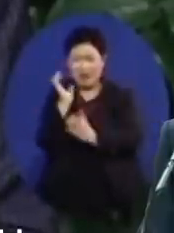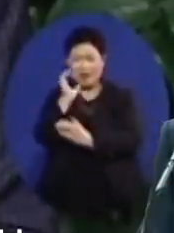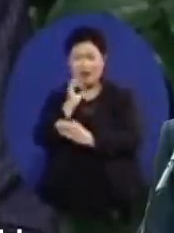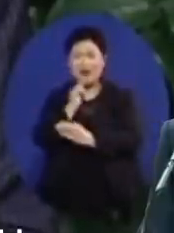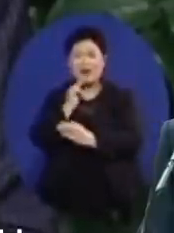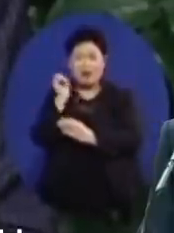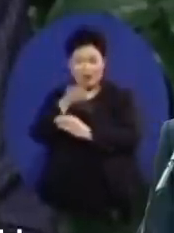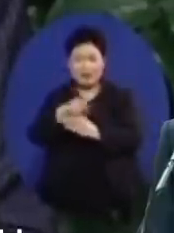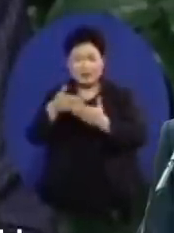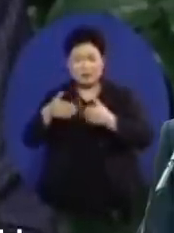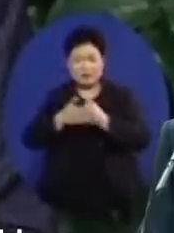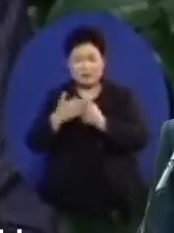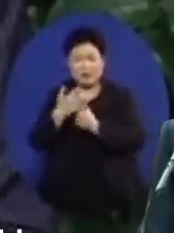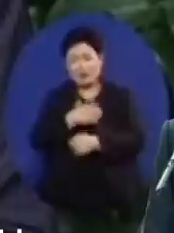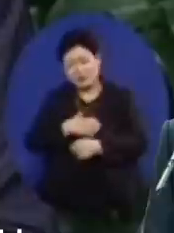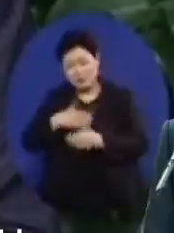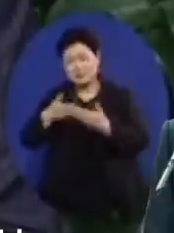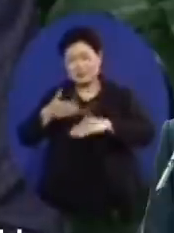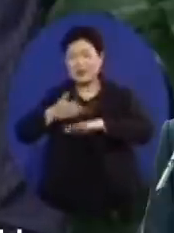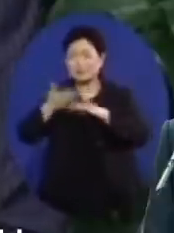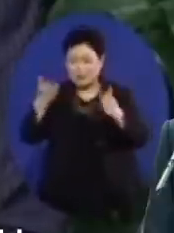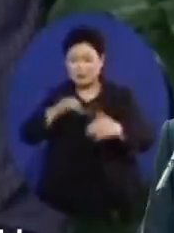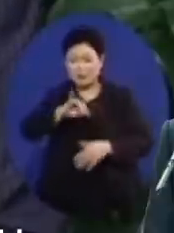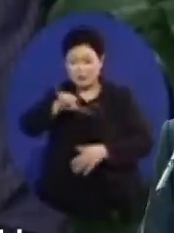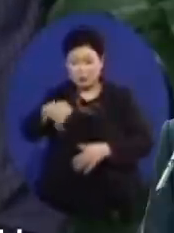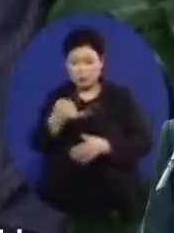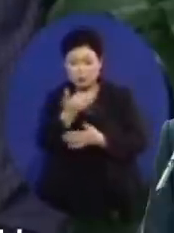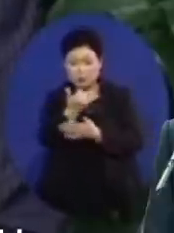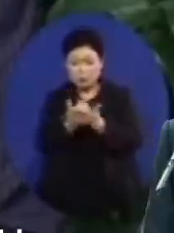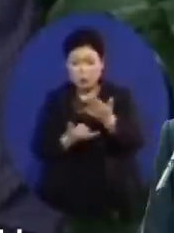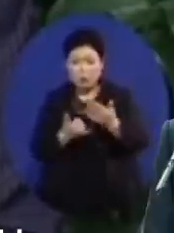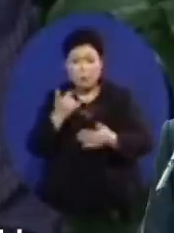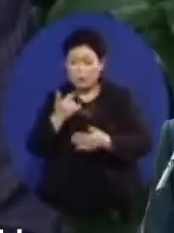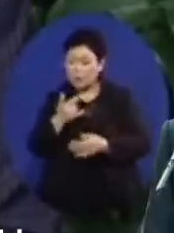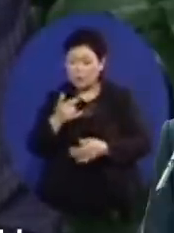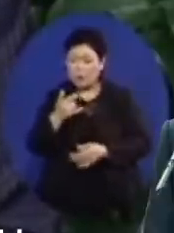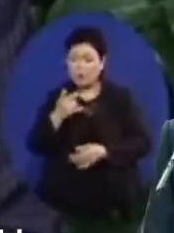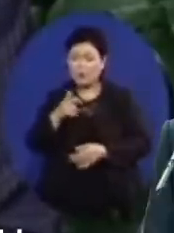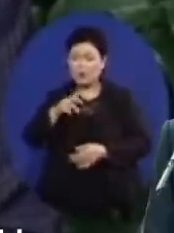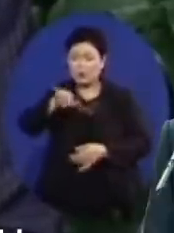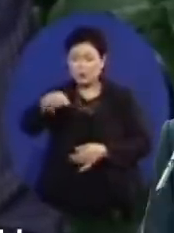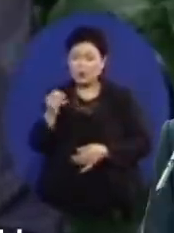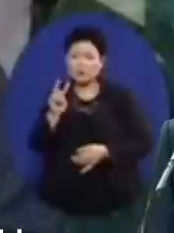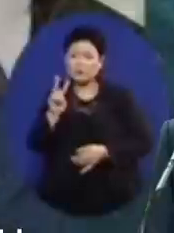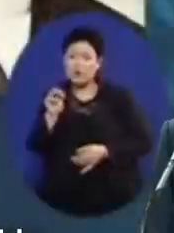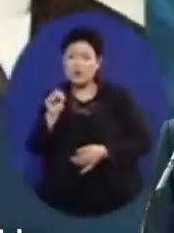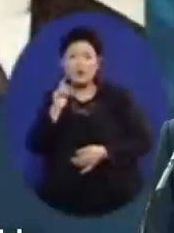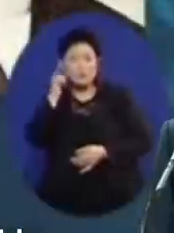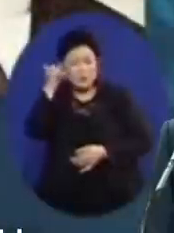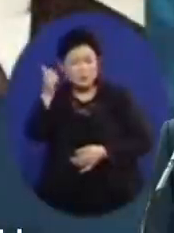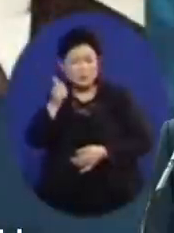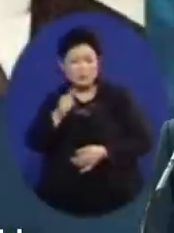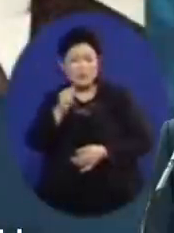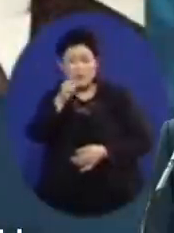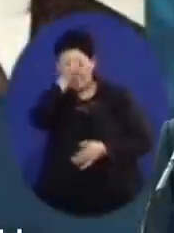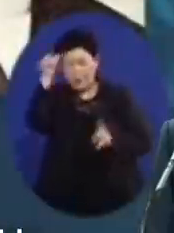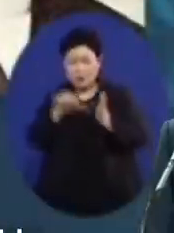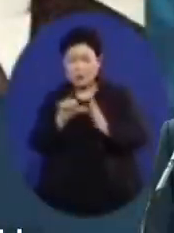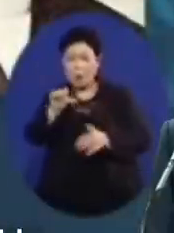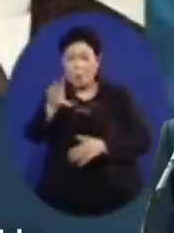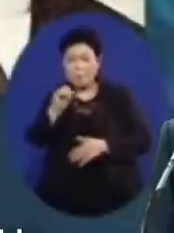걱정해 주시기에도 감사합니다. 조지 뮬러는 한 평생에 5만 번 기도해서 5만 번 응답을